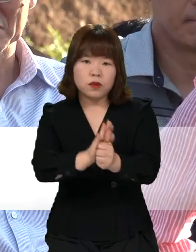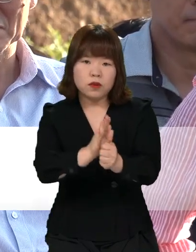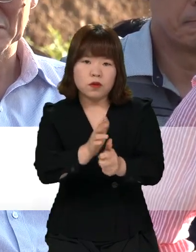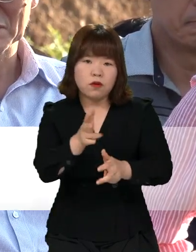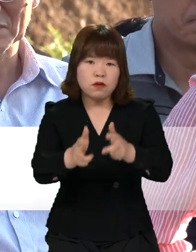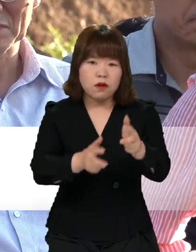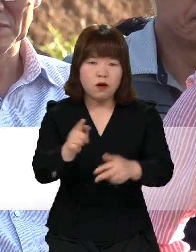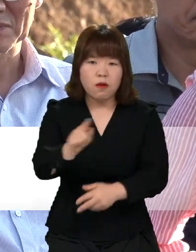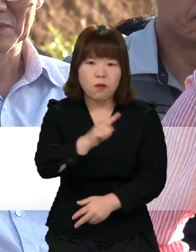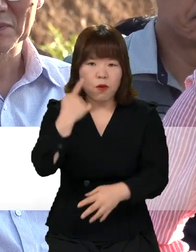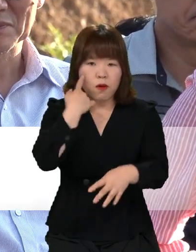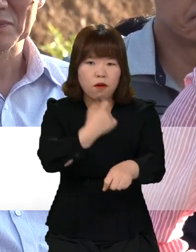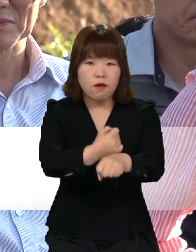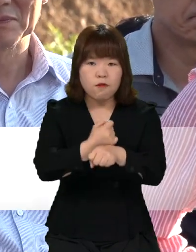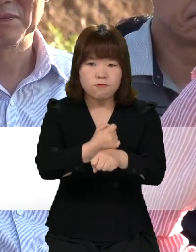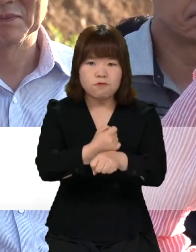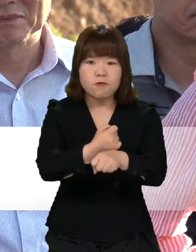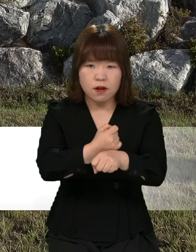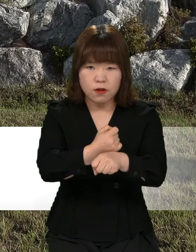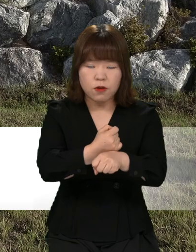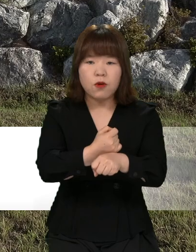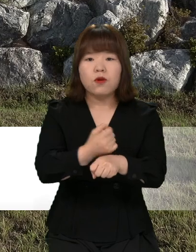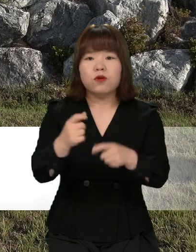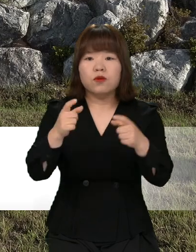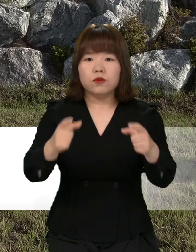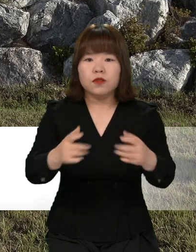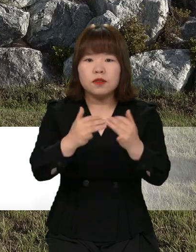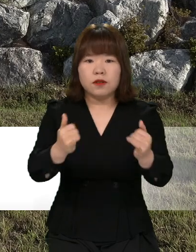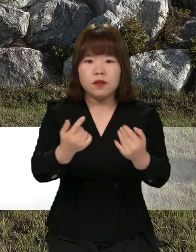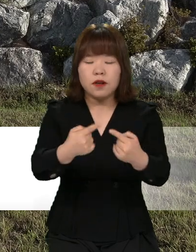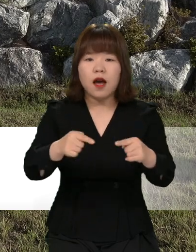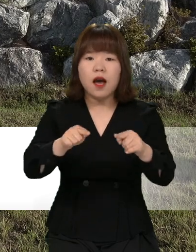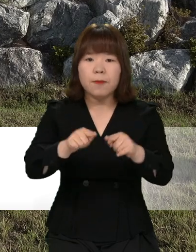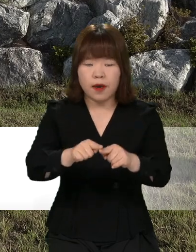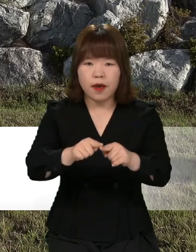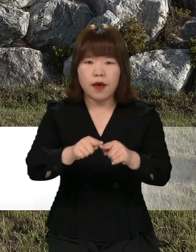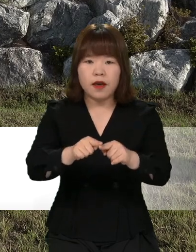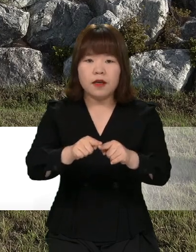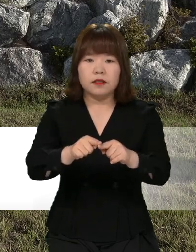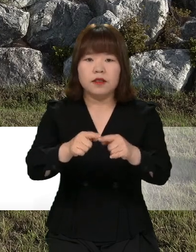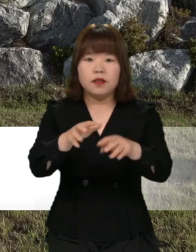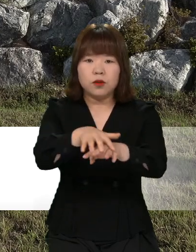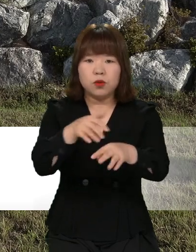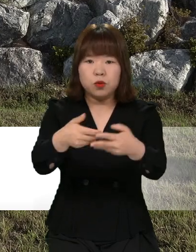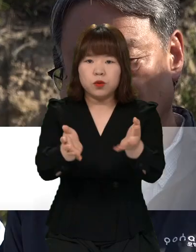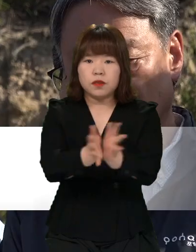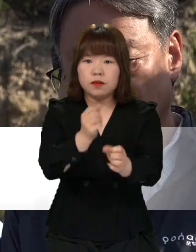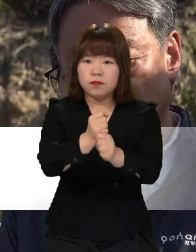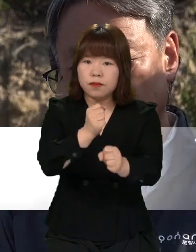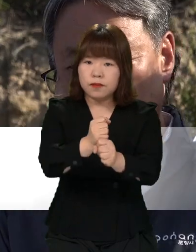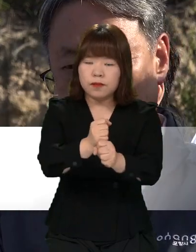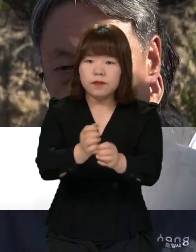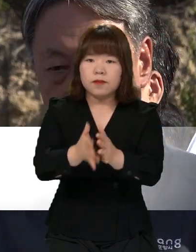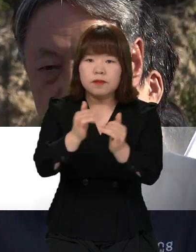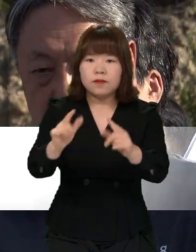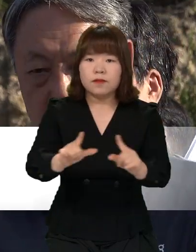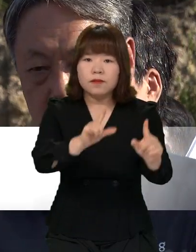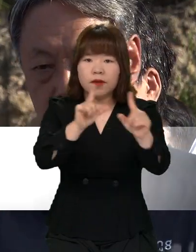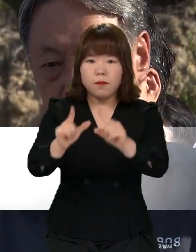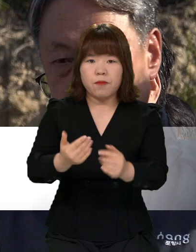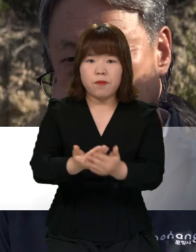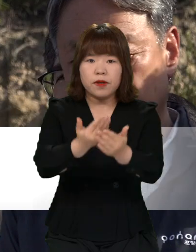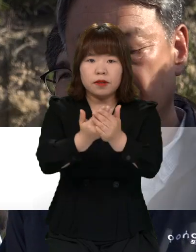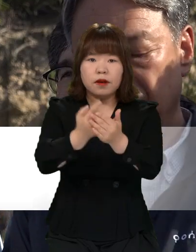구성해 부서별 맞춤형 지원 사업을 적극 발굴하는 한편 주민이 함께하는 주민 협의체를 구성해